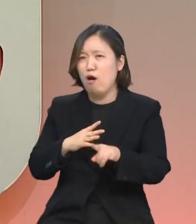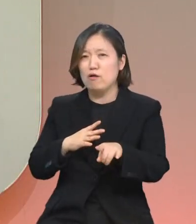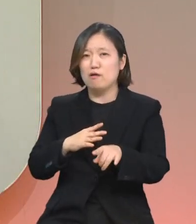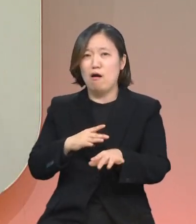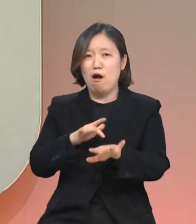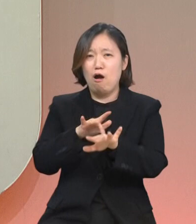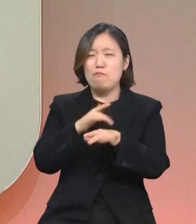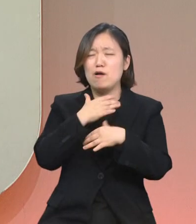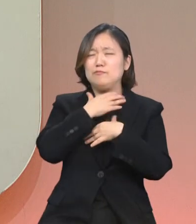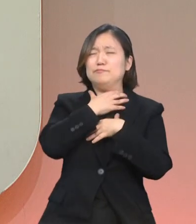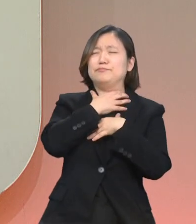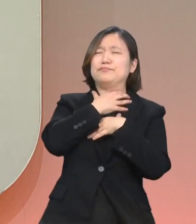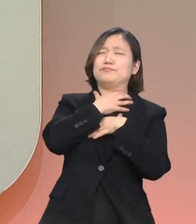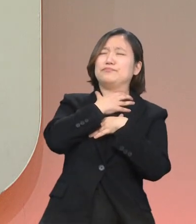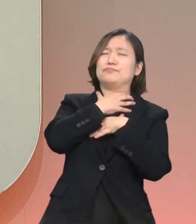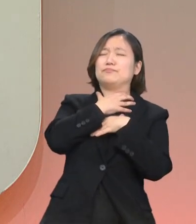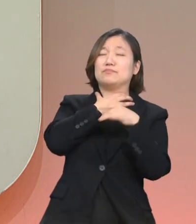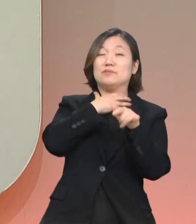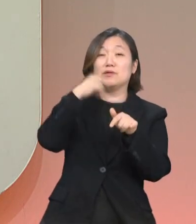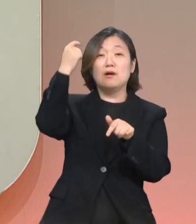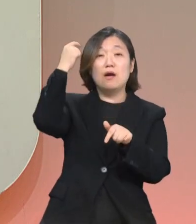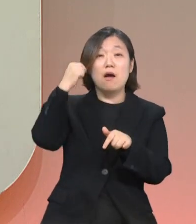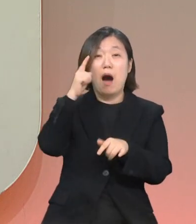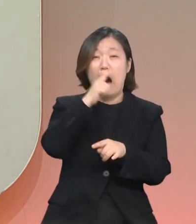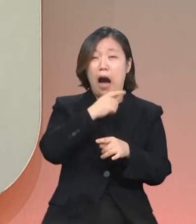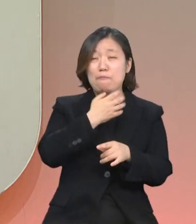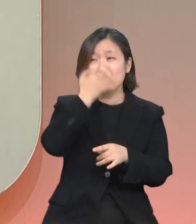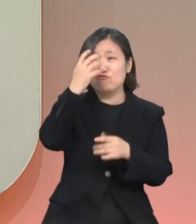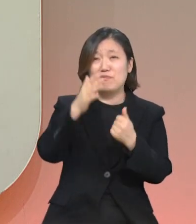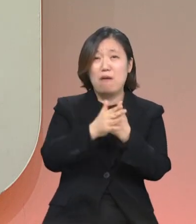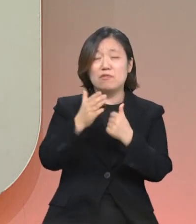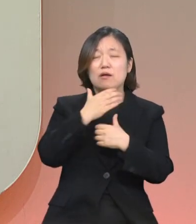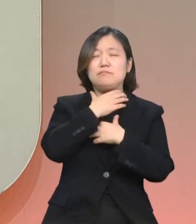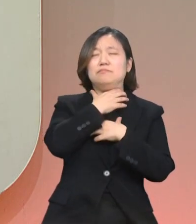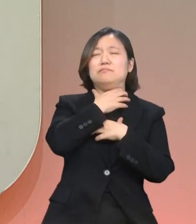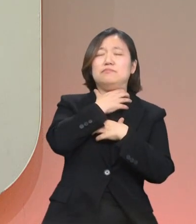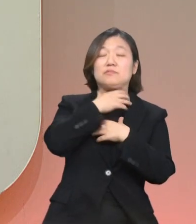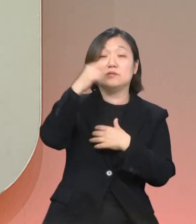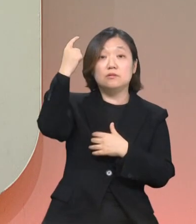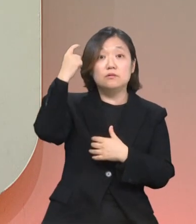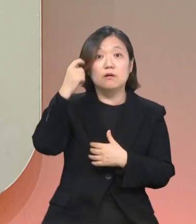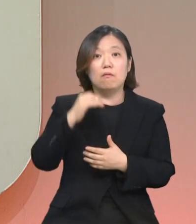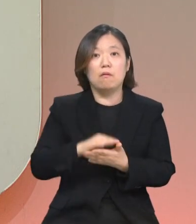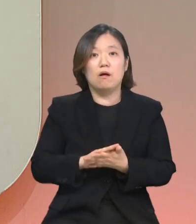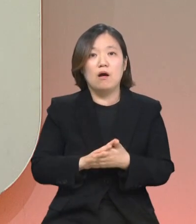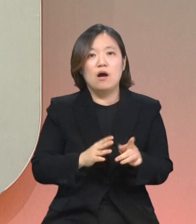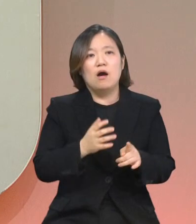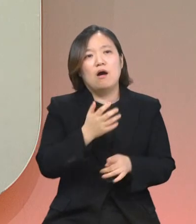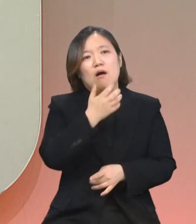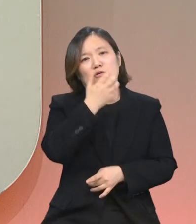막 가위 눌리는게 너무 힘들고 악몽 꾸는게 너무 무서워서 잠도 제대로 못 잘 정도였대요